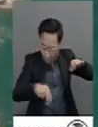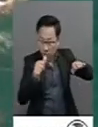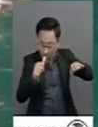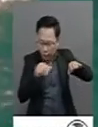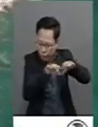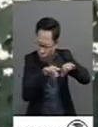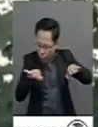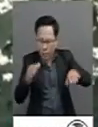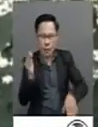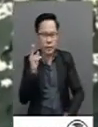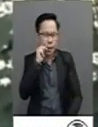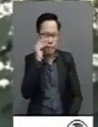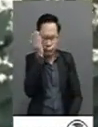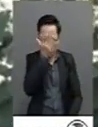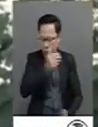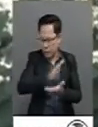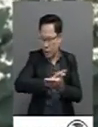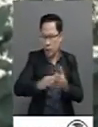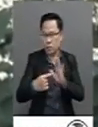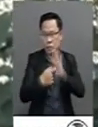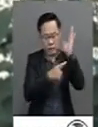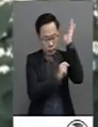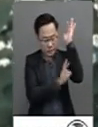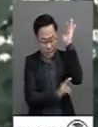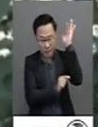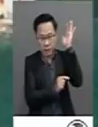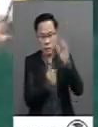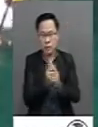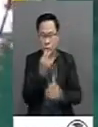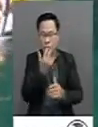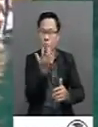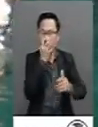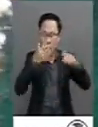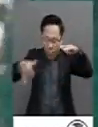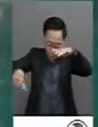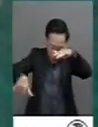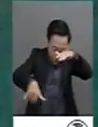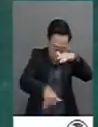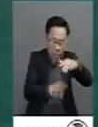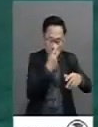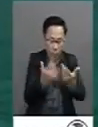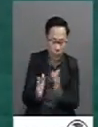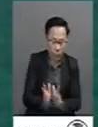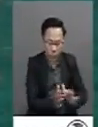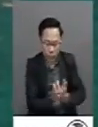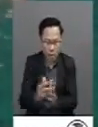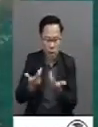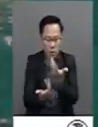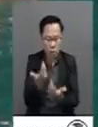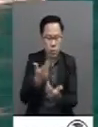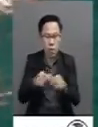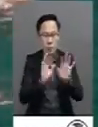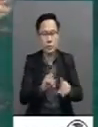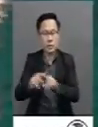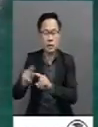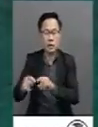คะอย่างที่จังหวัดตรังค่ะไปดำน้ำชมปะการังกันชื่นชมความสวยงามใต้ท้องทะเลตรังที่ถ้ำมรกตค่ะแหล่งท่องเที่ยวยอด